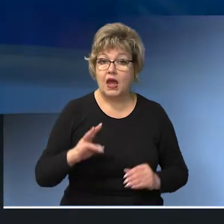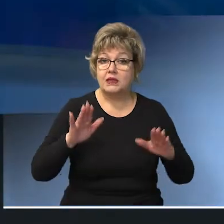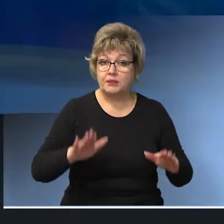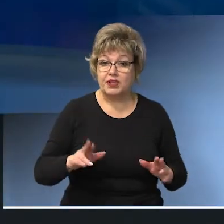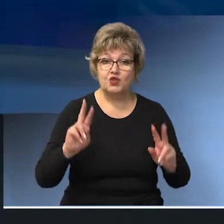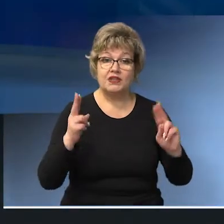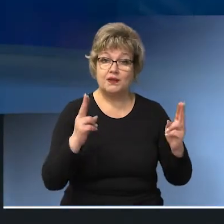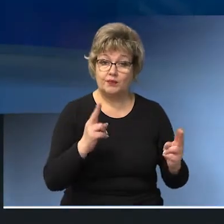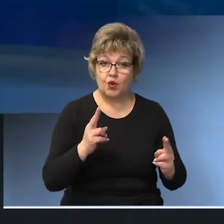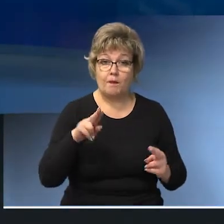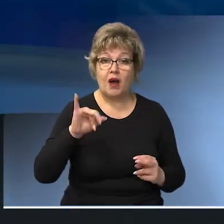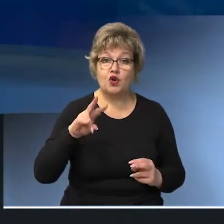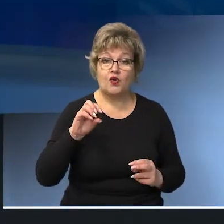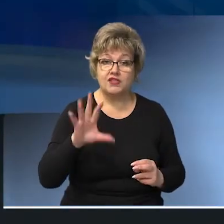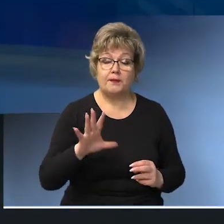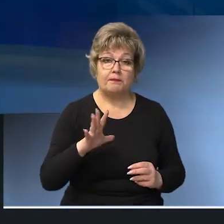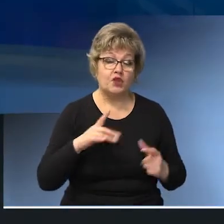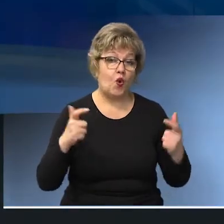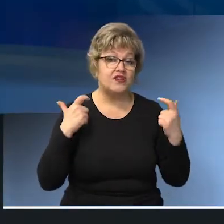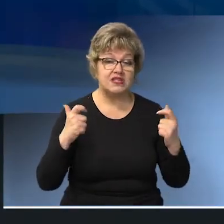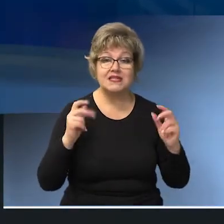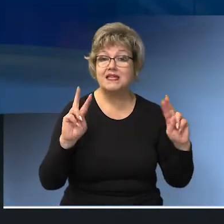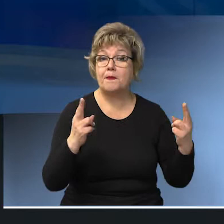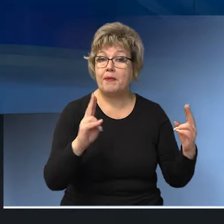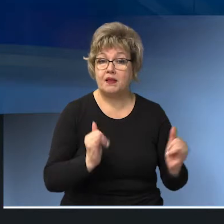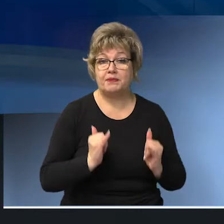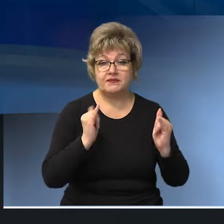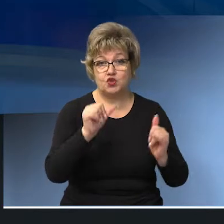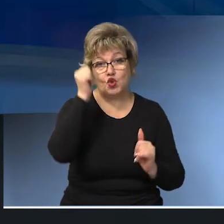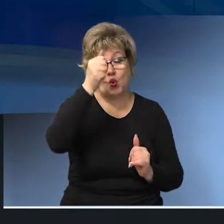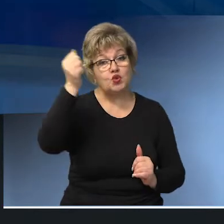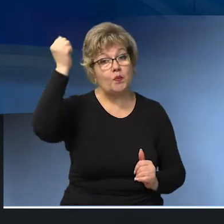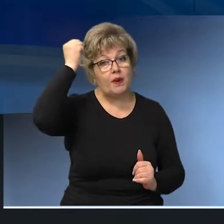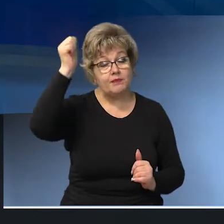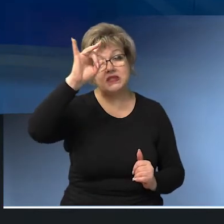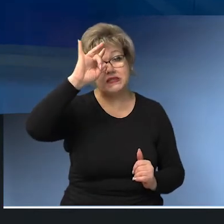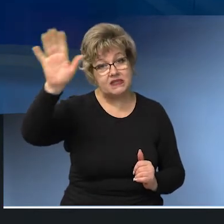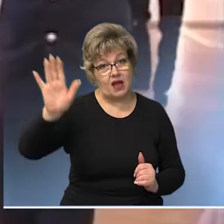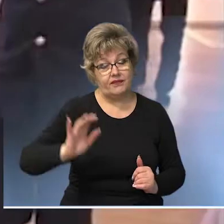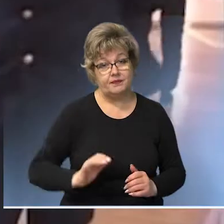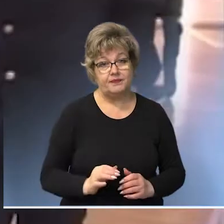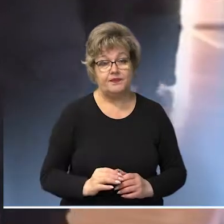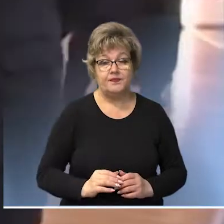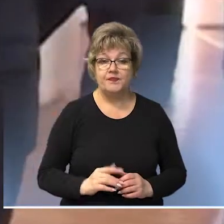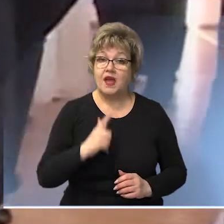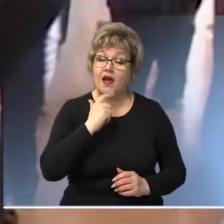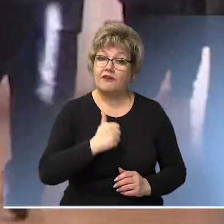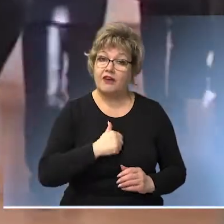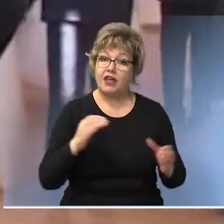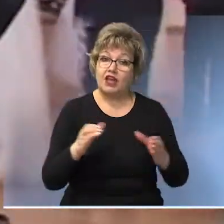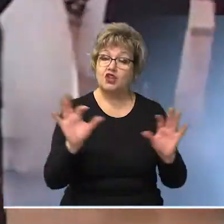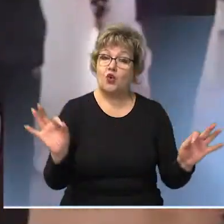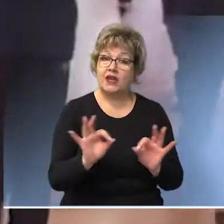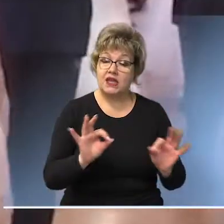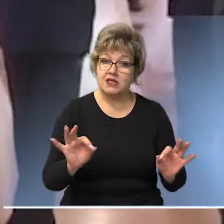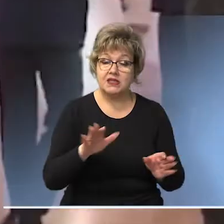И на плацу, и на танцполе. В Покровском состоялся офицерский бал, посвященный году памяти и славы. Военный